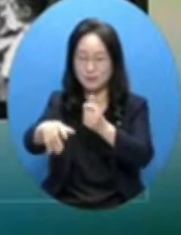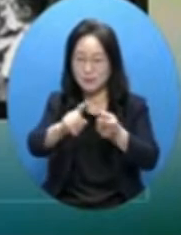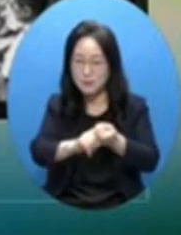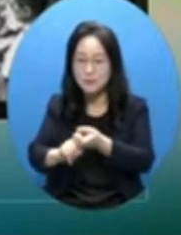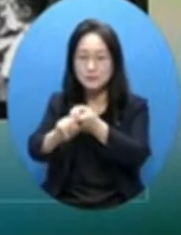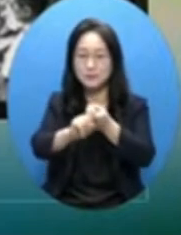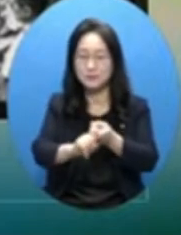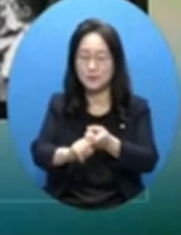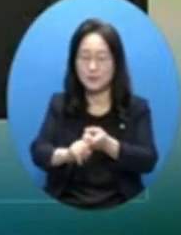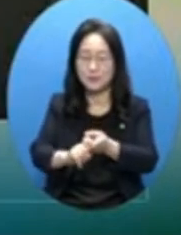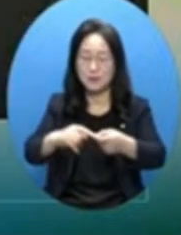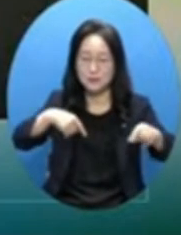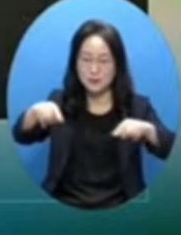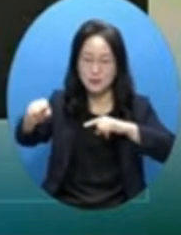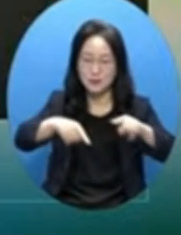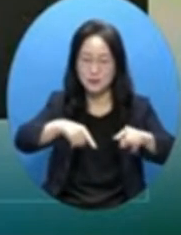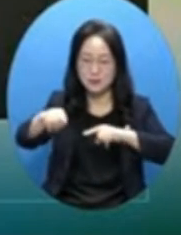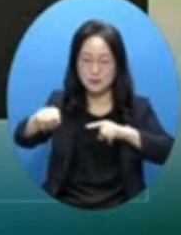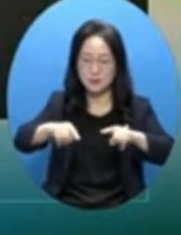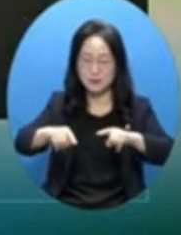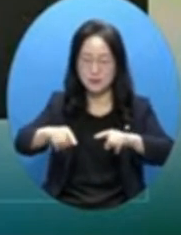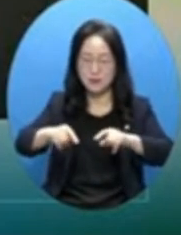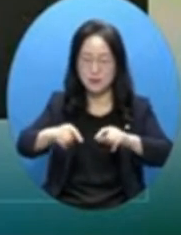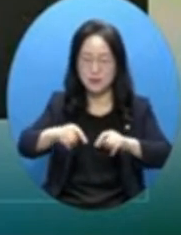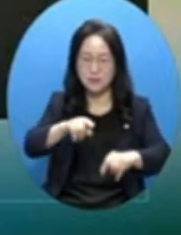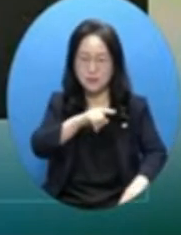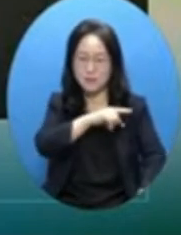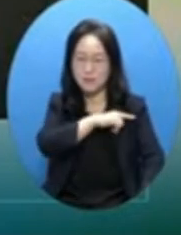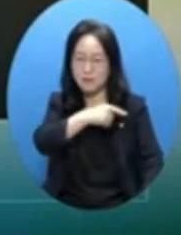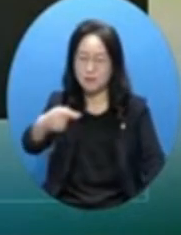다스린 영국 최장수 국왕이 됐습니다.